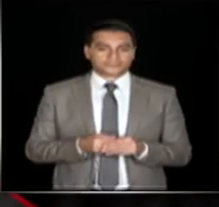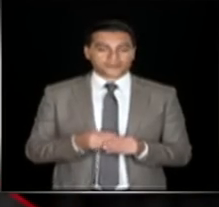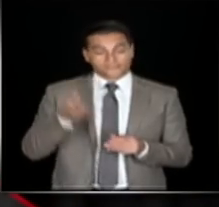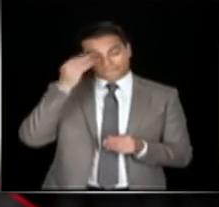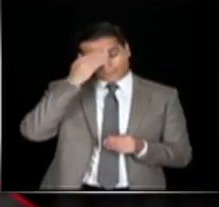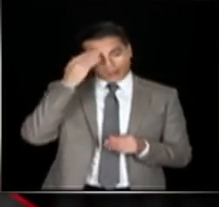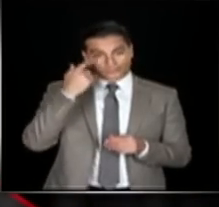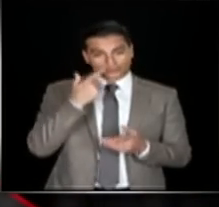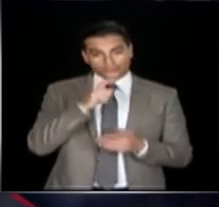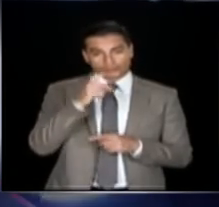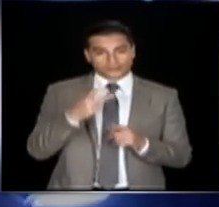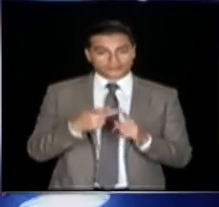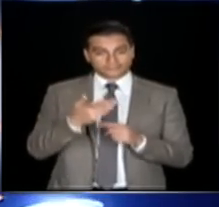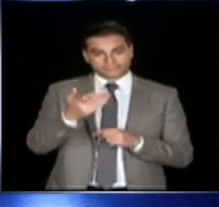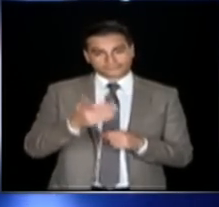المعرفة،